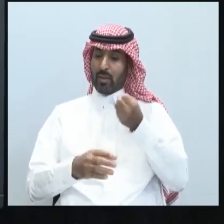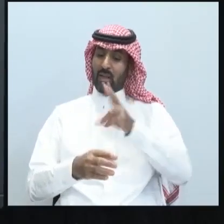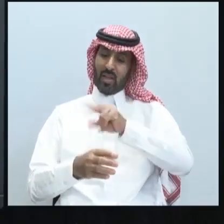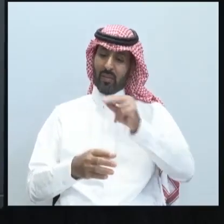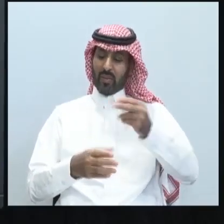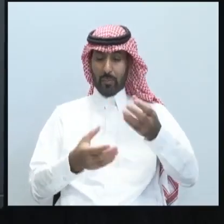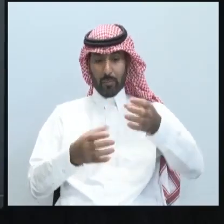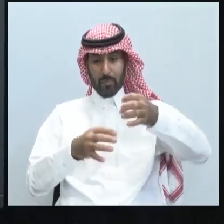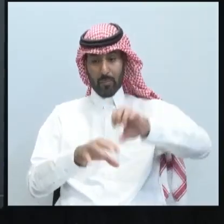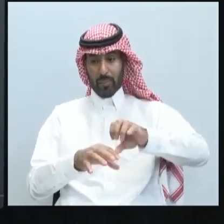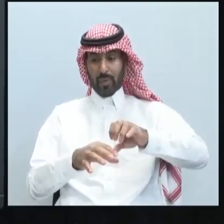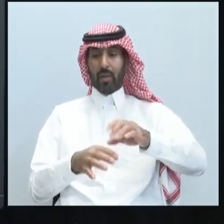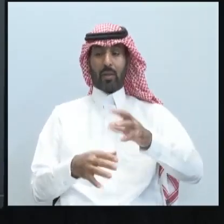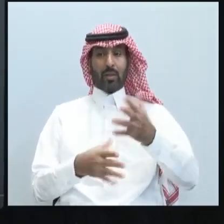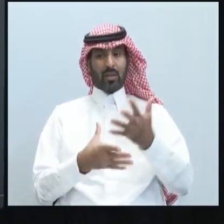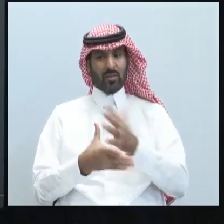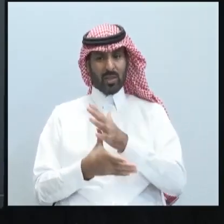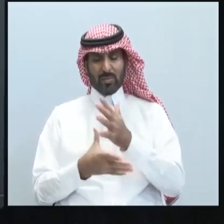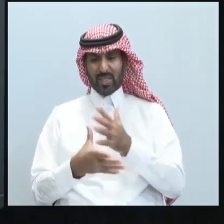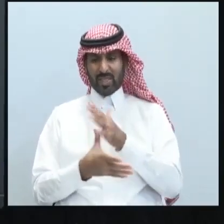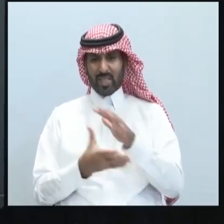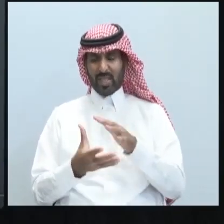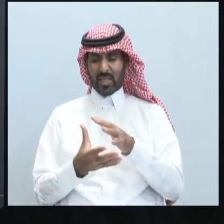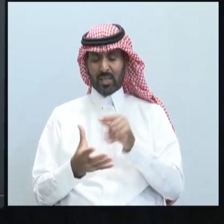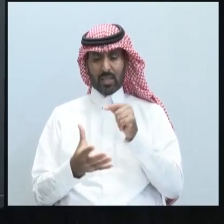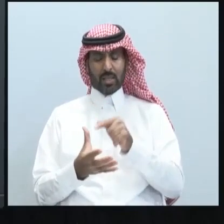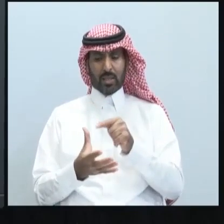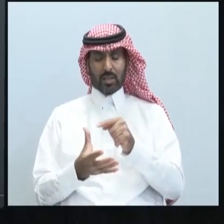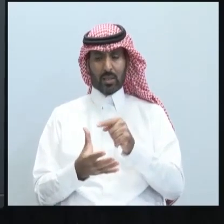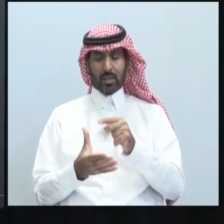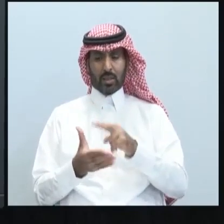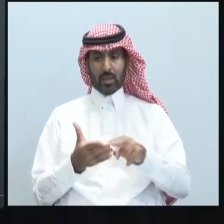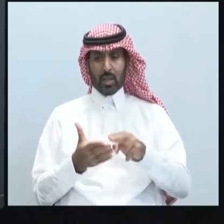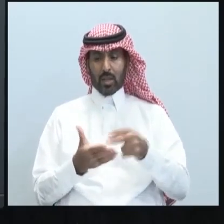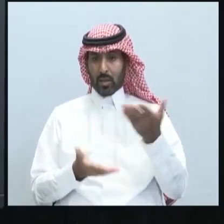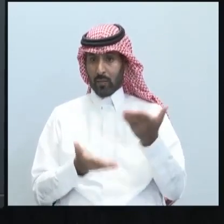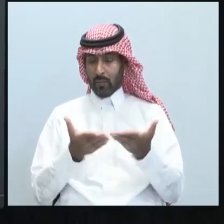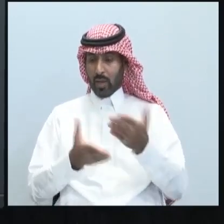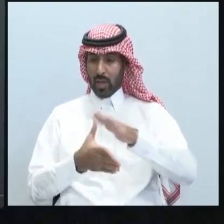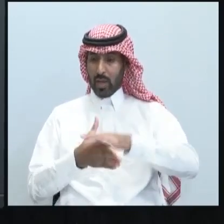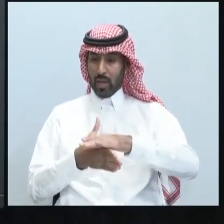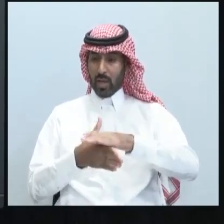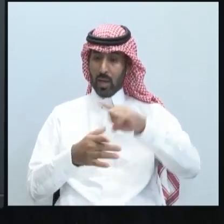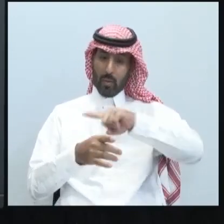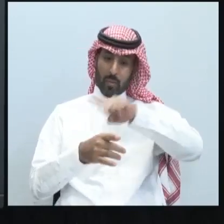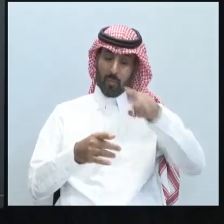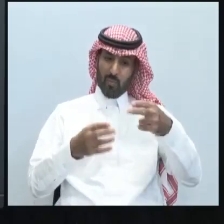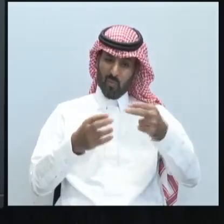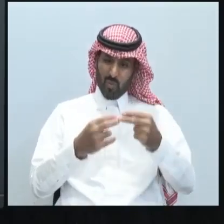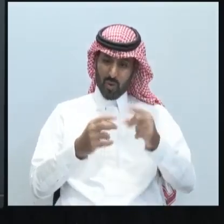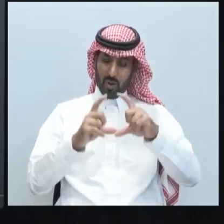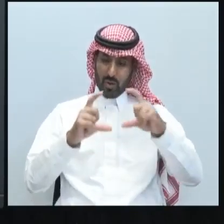طارئ او ظرف على هذا التفاعل بشرط ان هذا التفاعل يكون متزن في نظام مغلق طيب لو احدث عليه